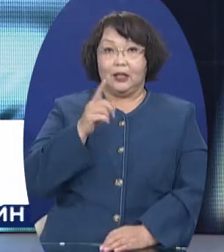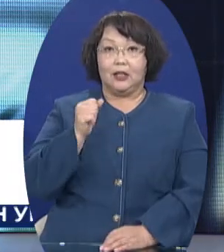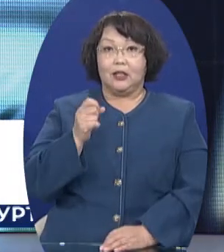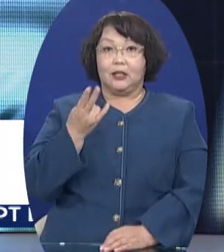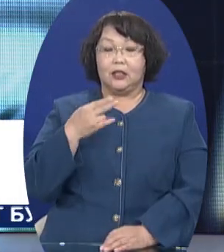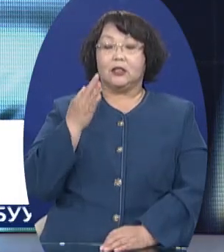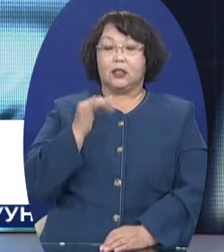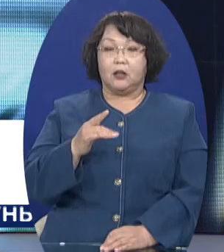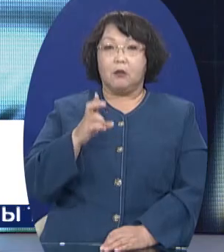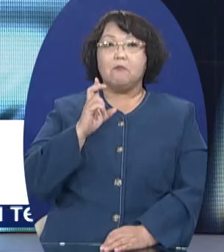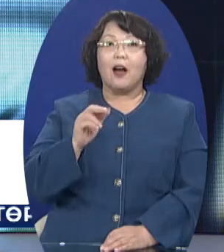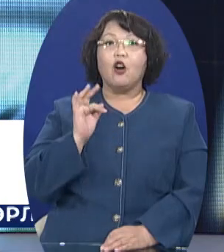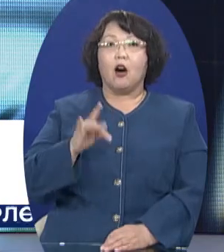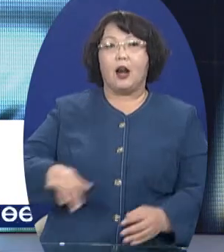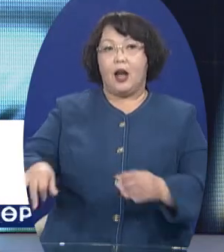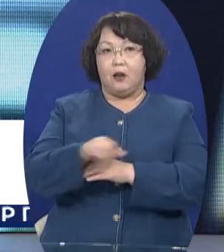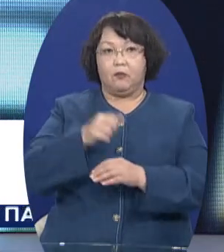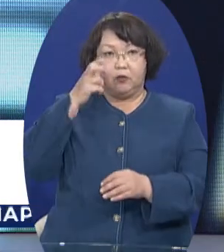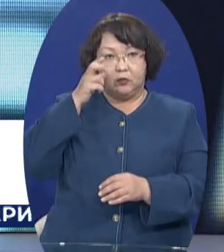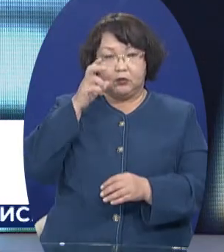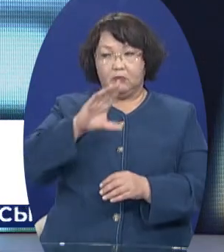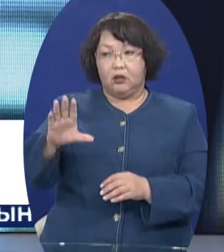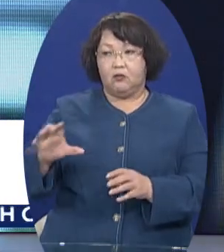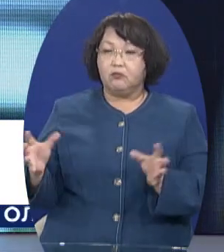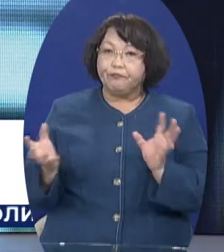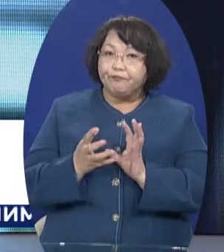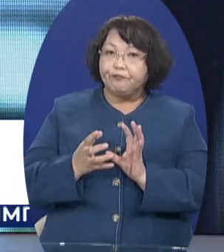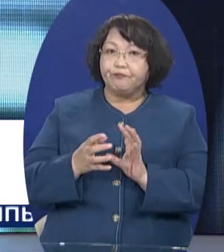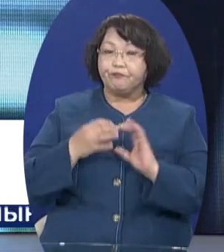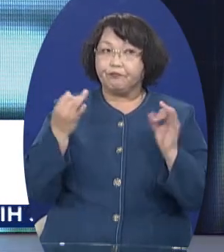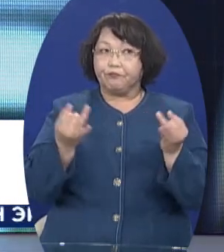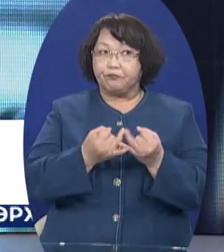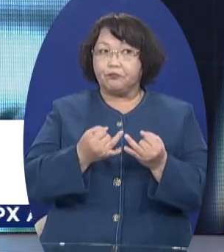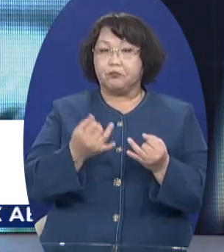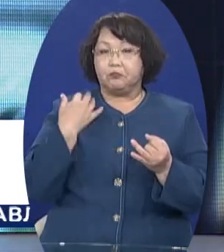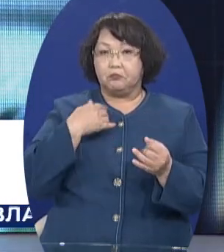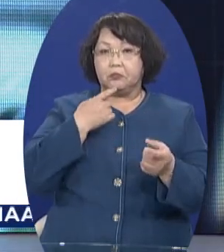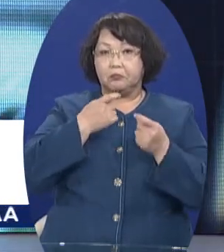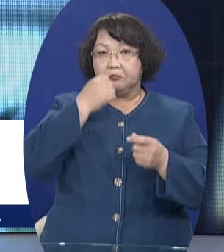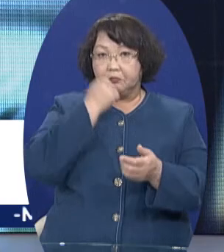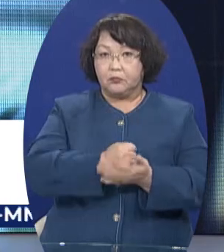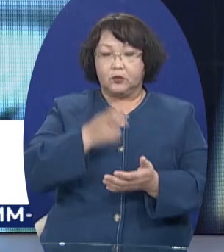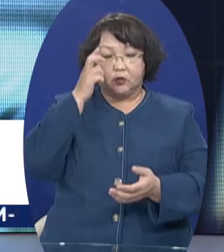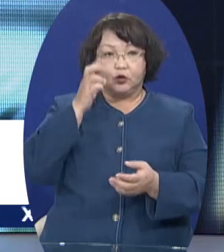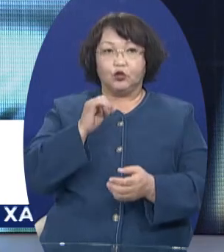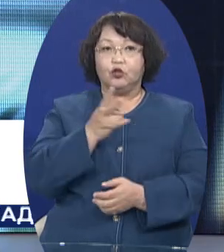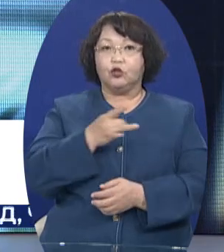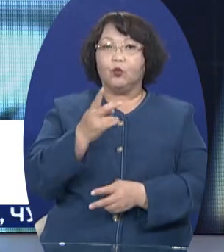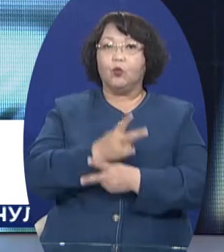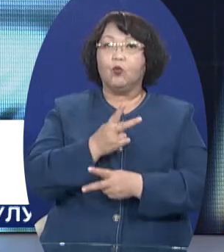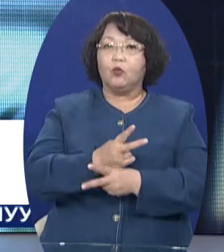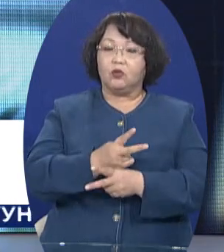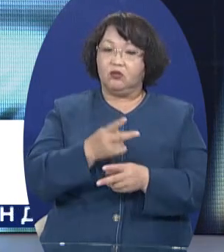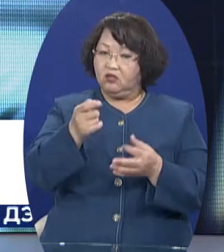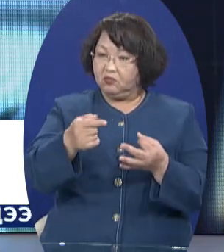аймгийн боловсролын салбарын удирдлагуудтай уулзаж Улсын Их Хурлын хаврын чуулганараа хэлэлцсэн баталсан боловсролын ерөнхий хуулийн онцлог зохицуултуудыг